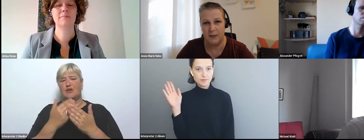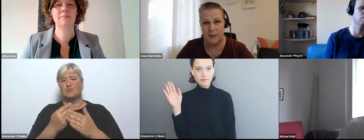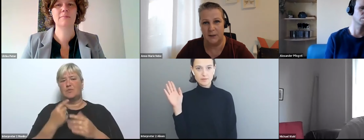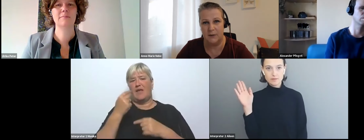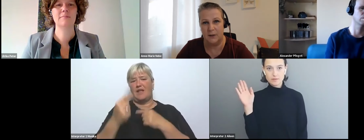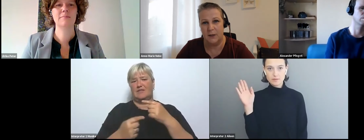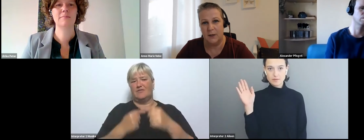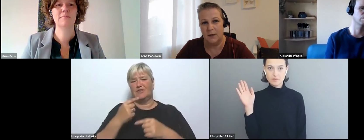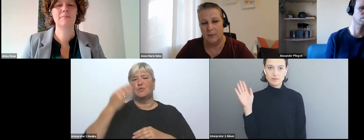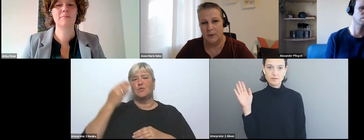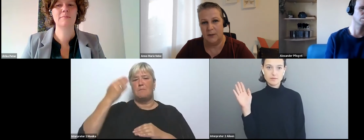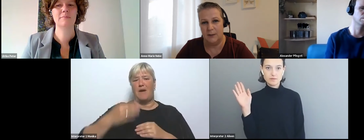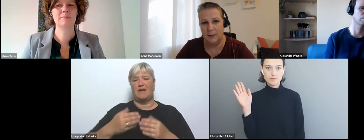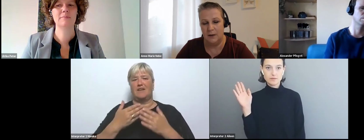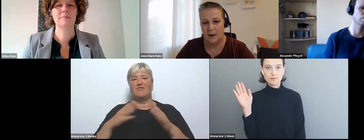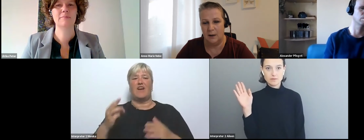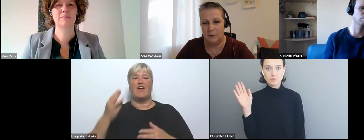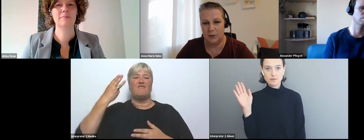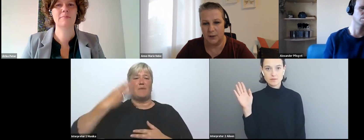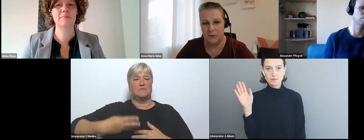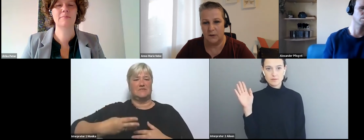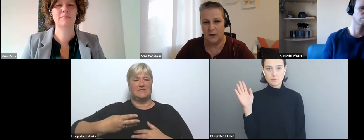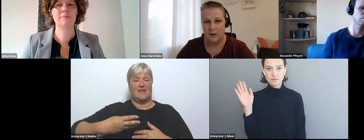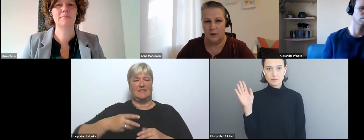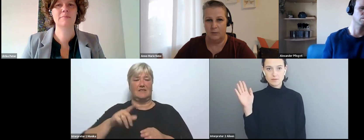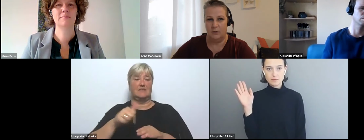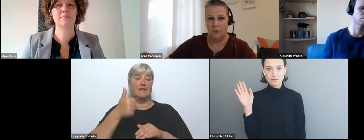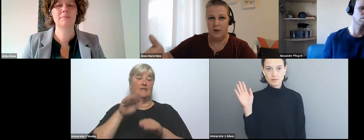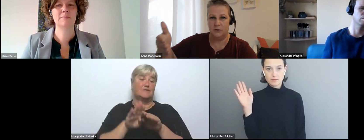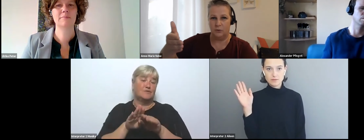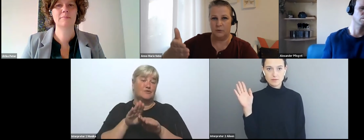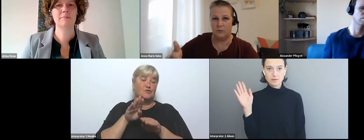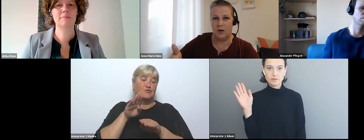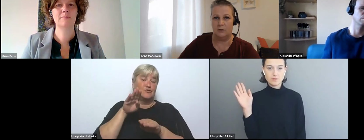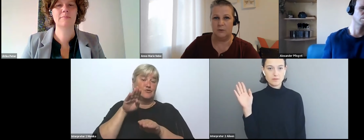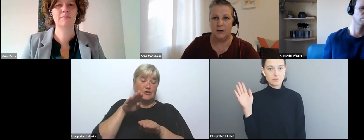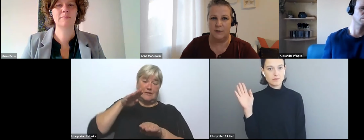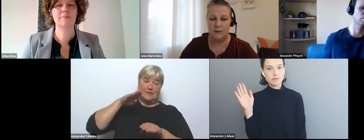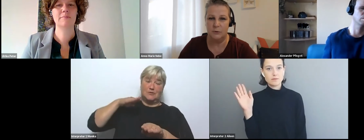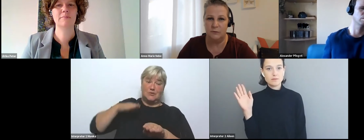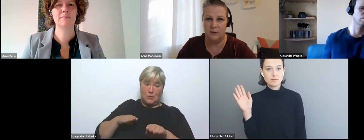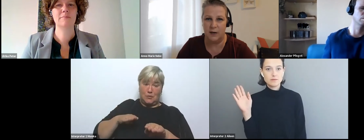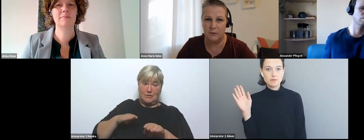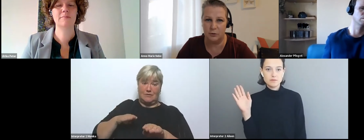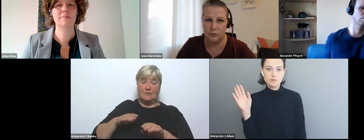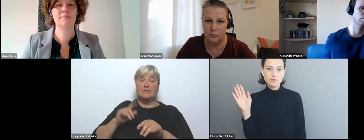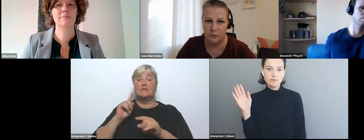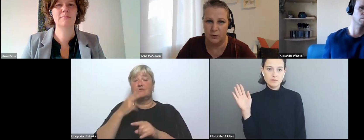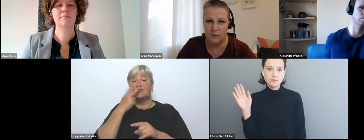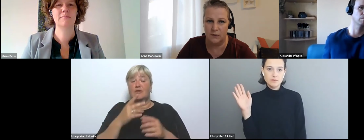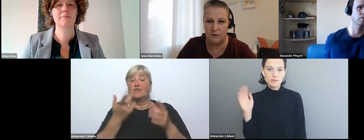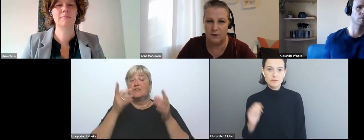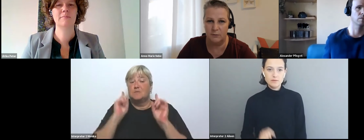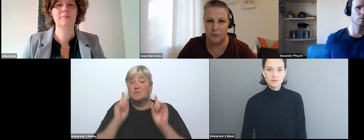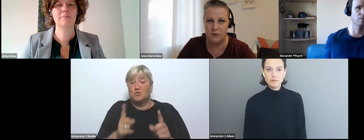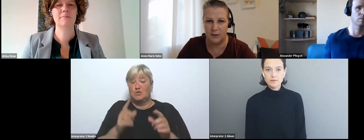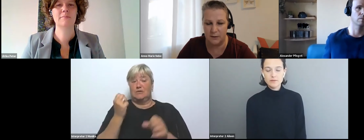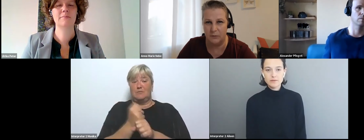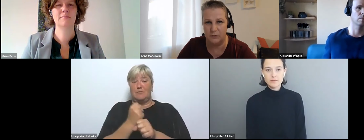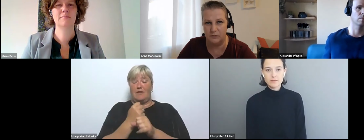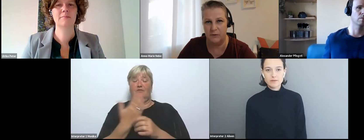barrierefreien Webseiten geht, hier einen Schritt nochmal zurückzumachen und zu sagen, was müssen wir taktisch tun? Das heißt,